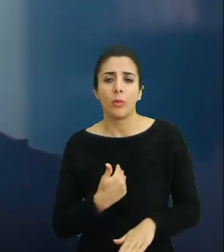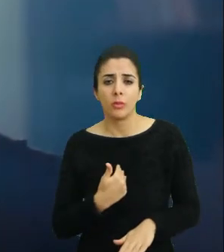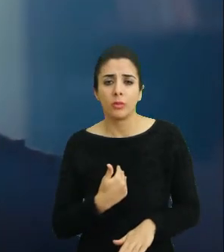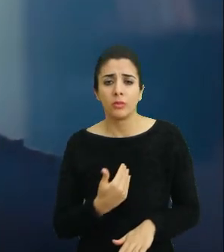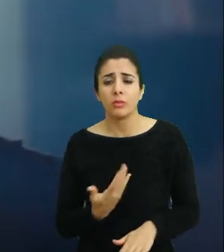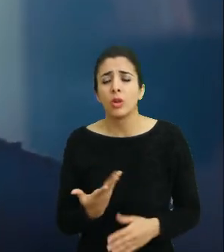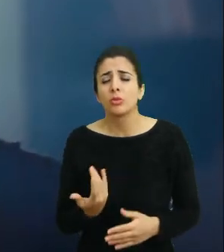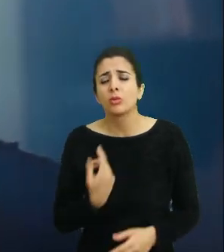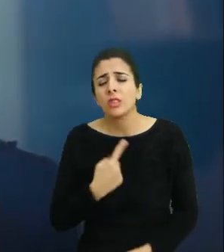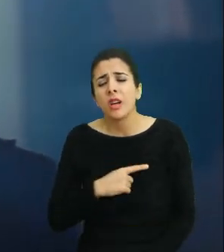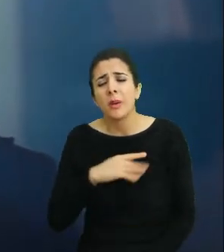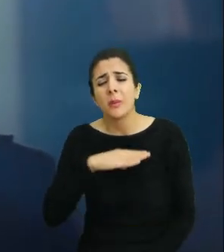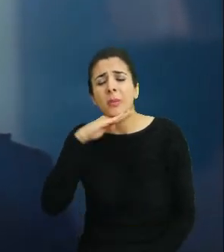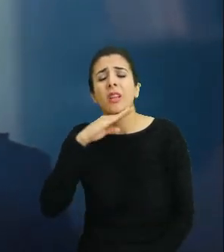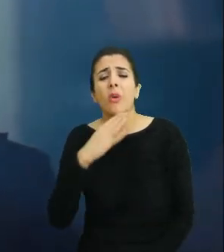Çok bunaldım Erdem.